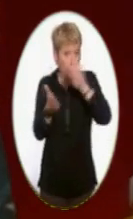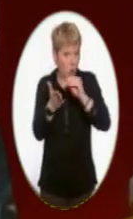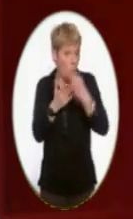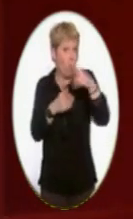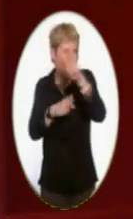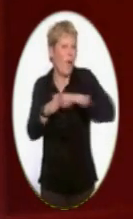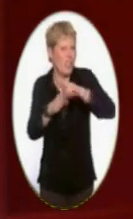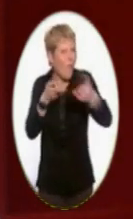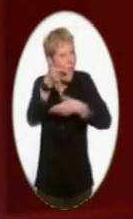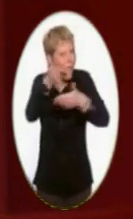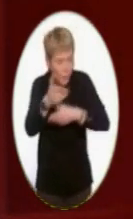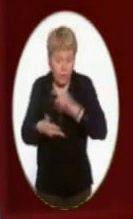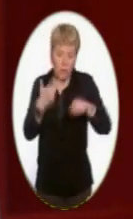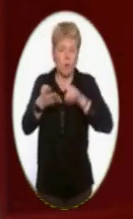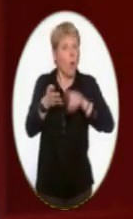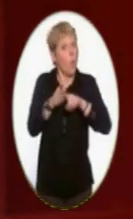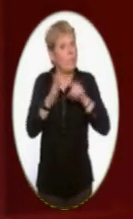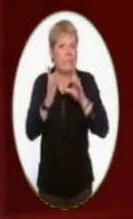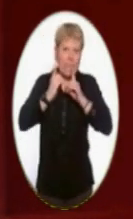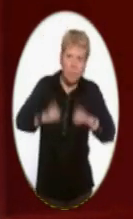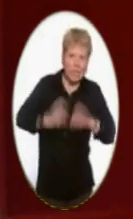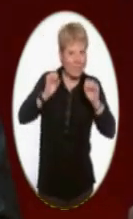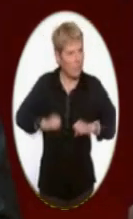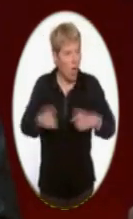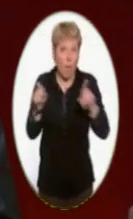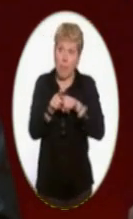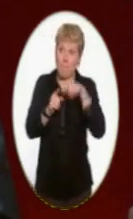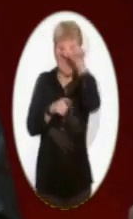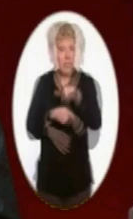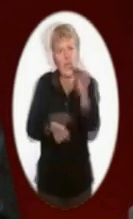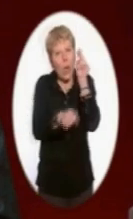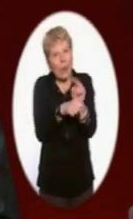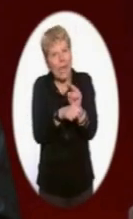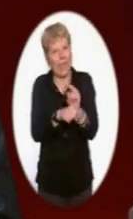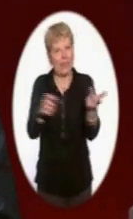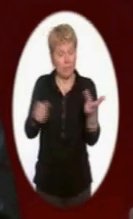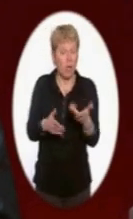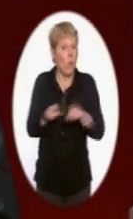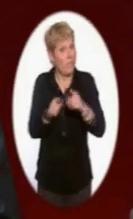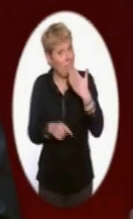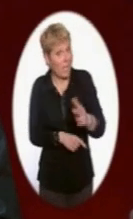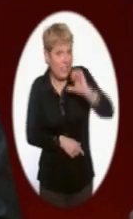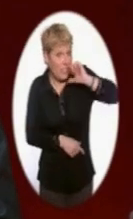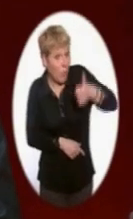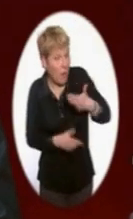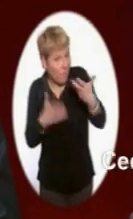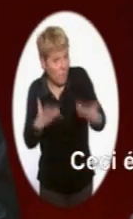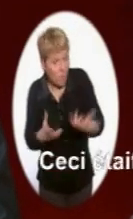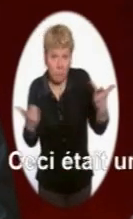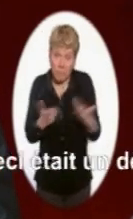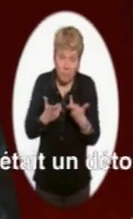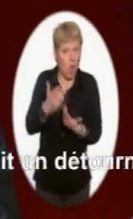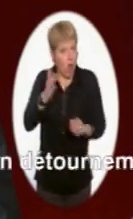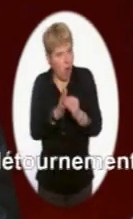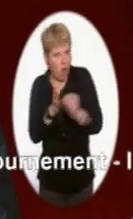République? Oui, mais attendez, ce que je veux vous dire, c'est que précisément l'Italie n'a pas du tout adopté une attitude aussi arrogante. Merci de nous retrouver demain, si vous le voulez bien, pour une nouvelle séance